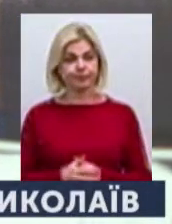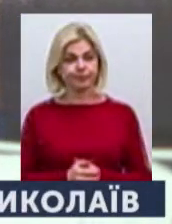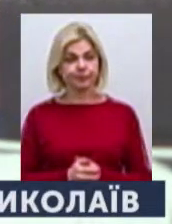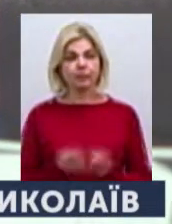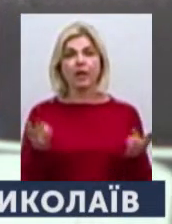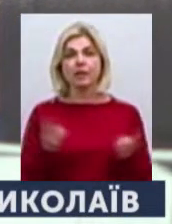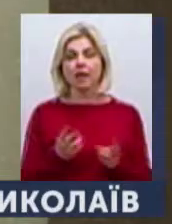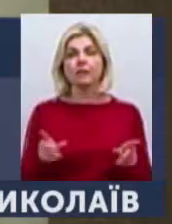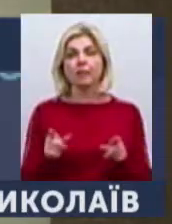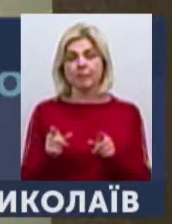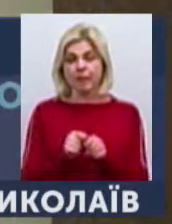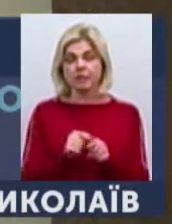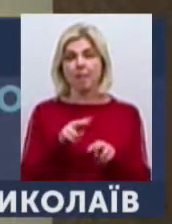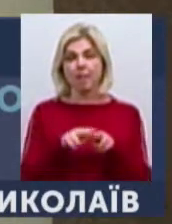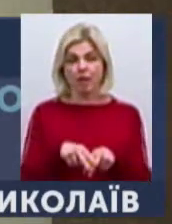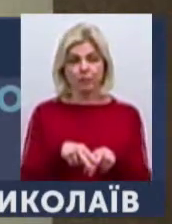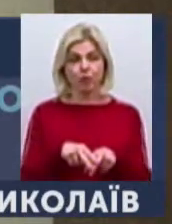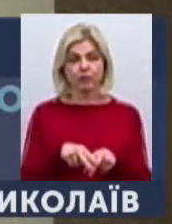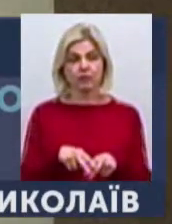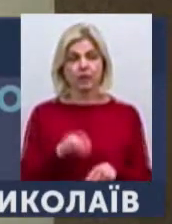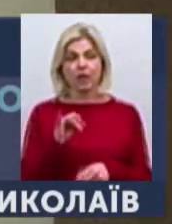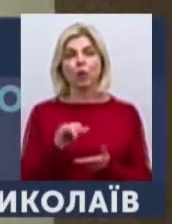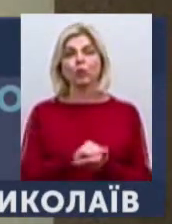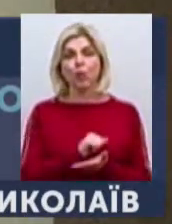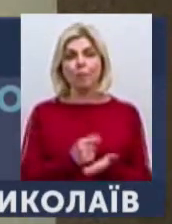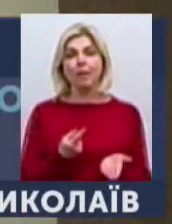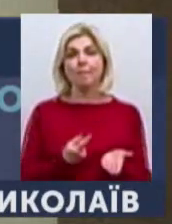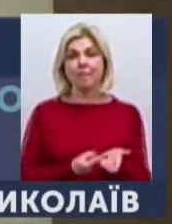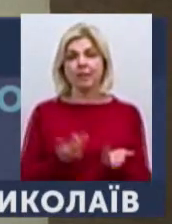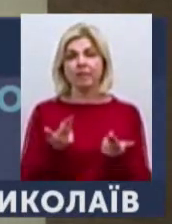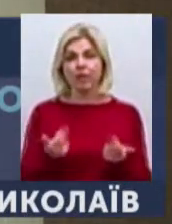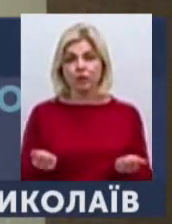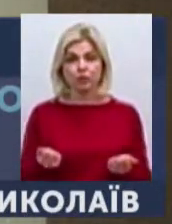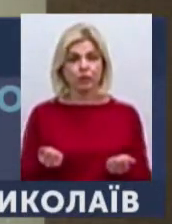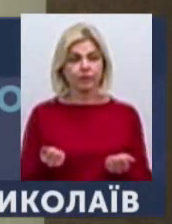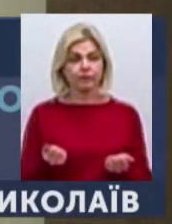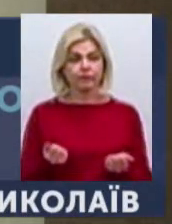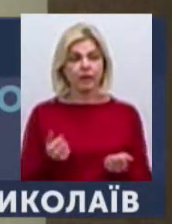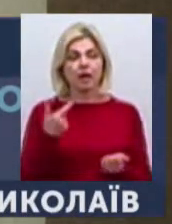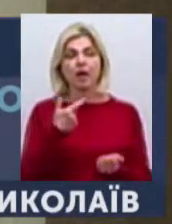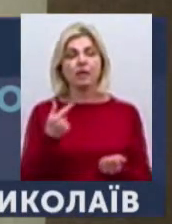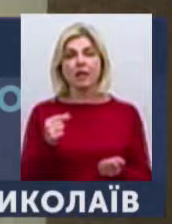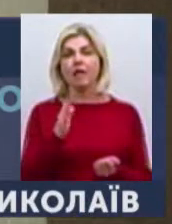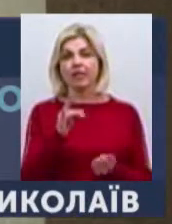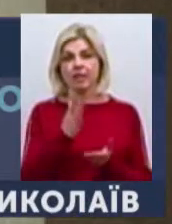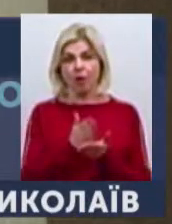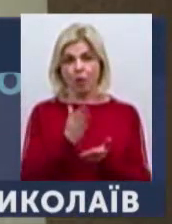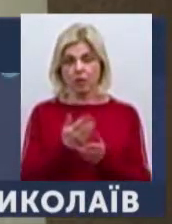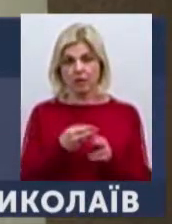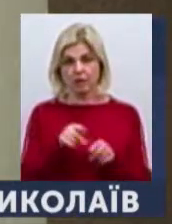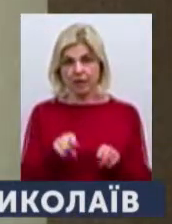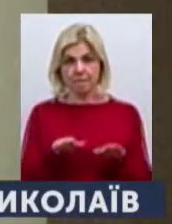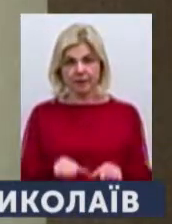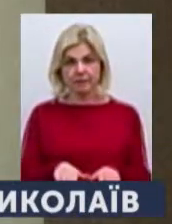мати паспорт та документ, який підтверджує, що ви знаходитесь у цьому місці, тому